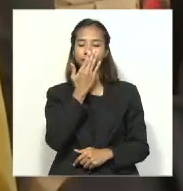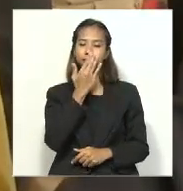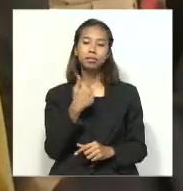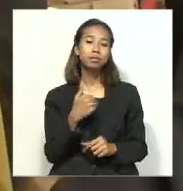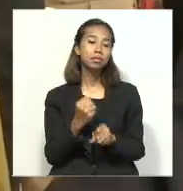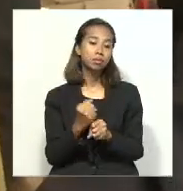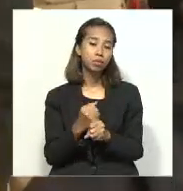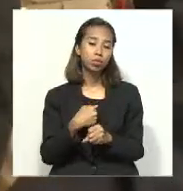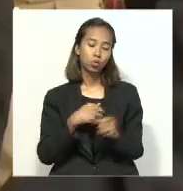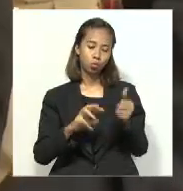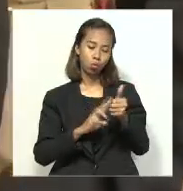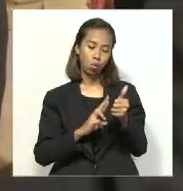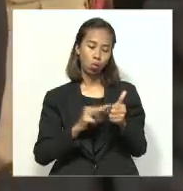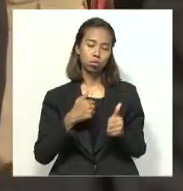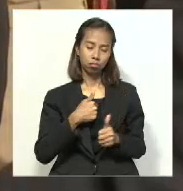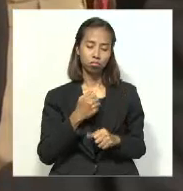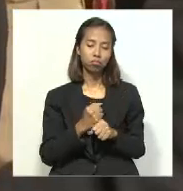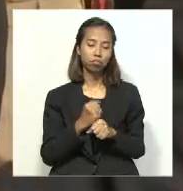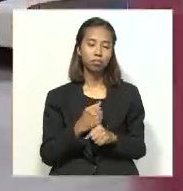ทำหน้าที่ในการทำงานก่อนค่ะ